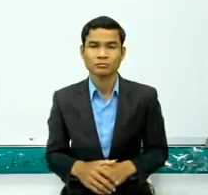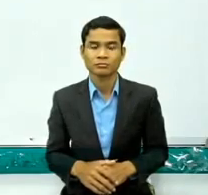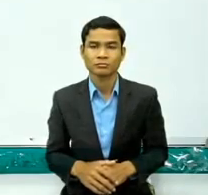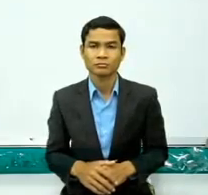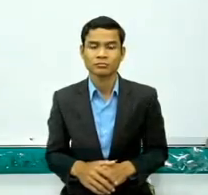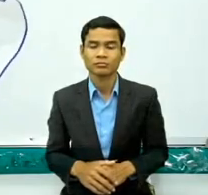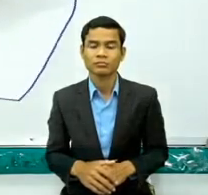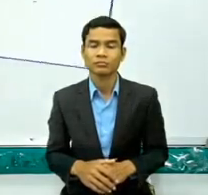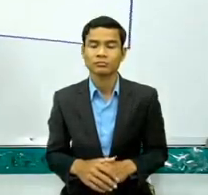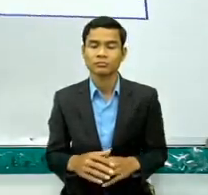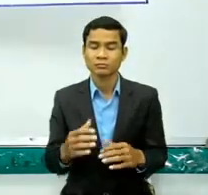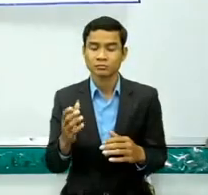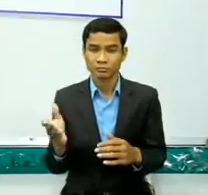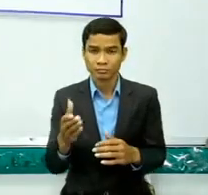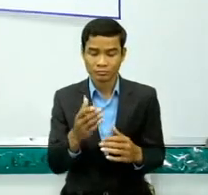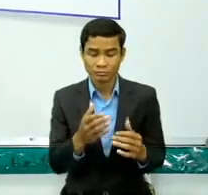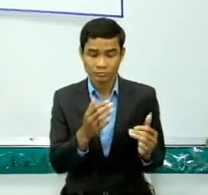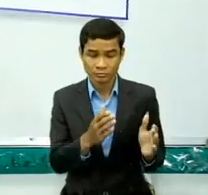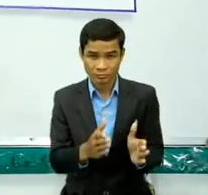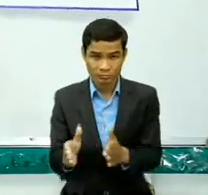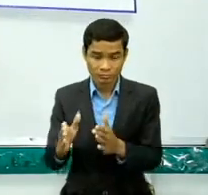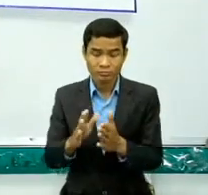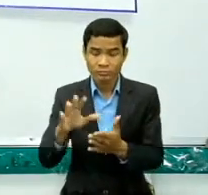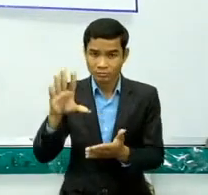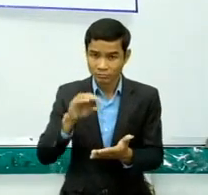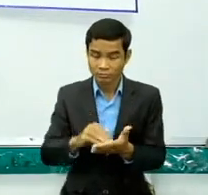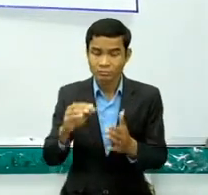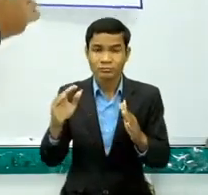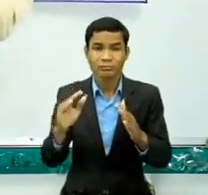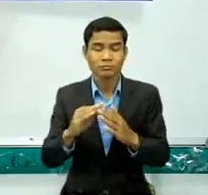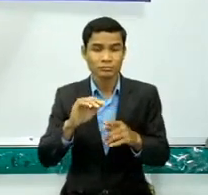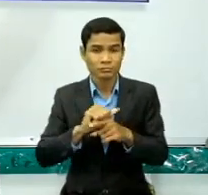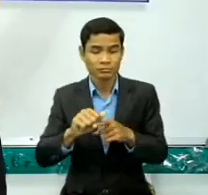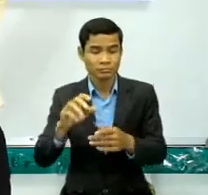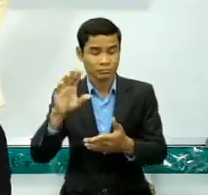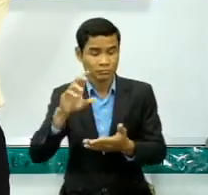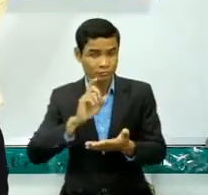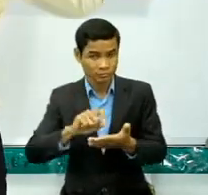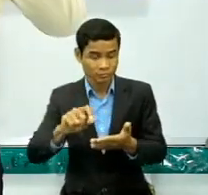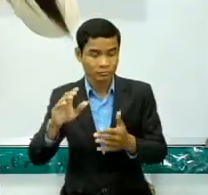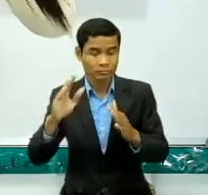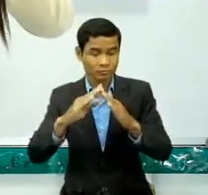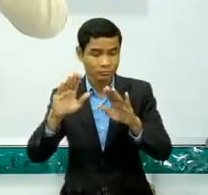ចាកូនត្រៀមចំឡងកិច្ចការផ្ទះយកទៅសរសេរនៅផ្ទះណា